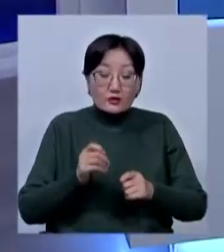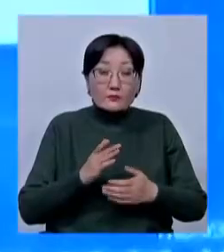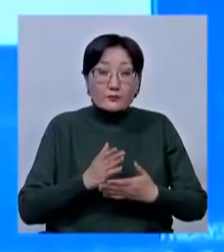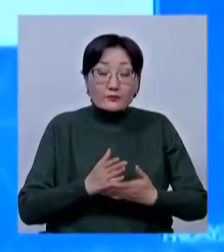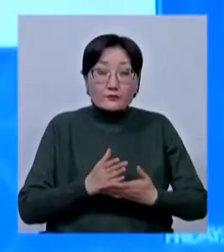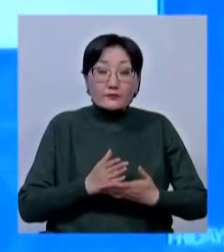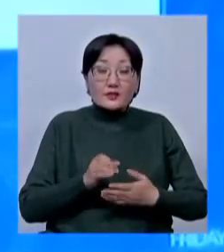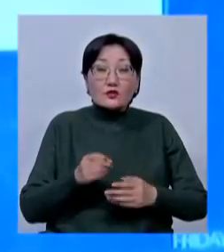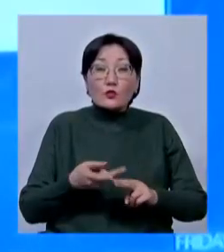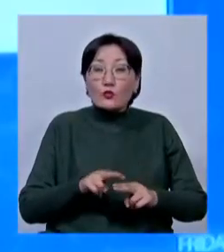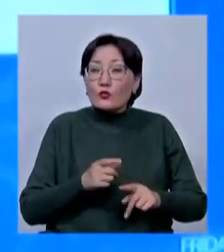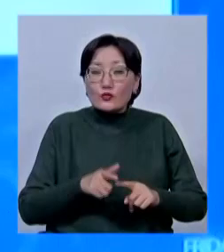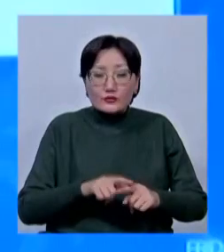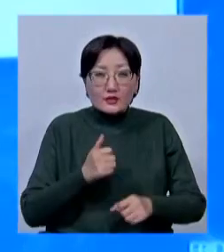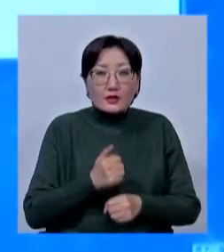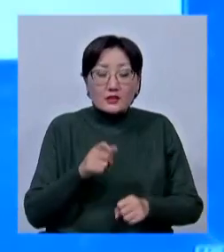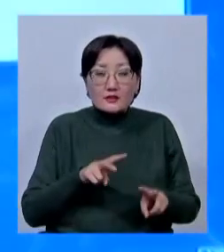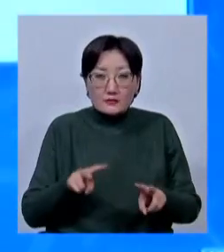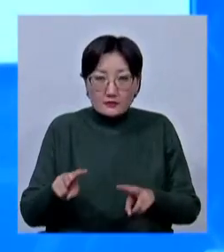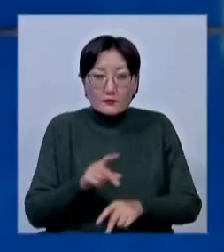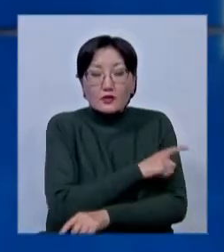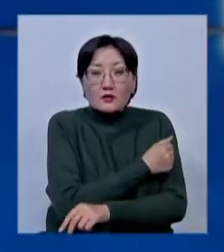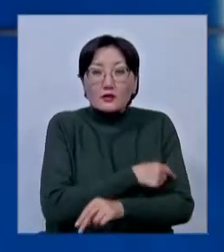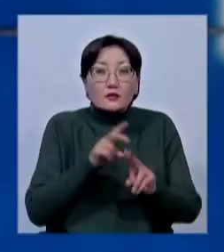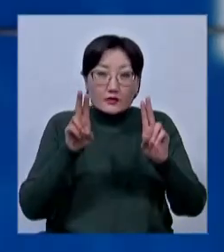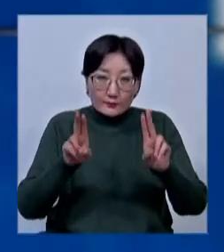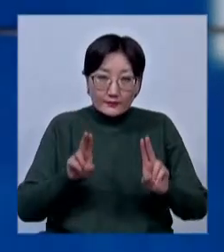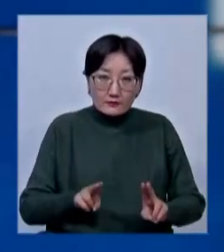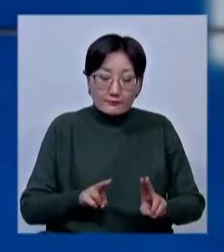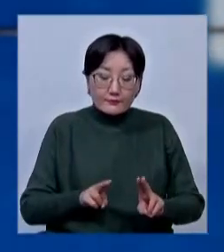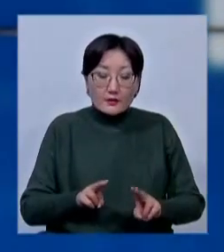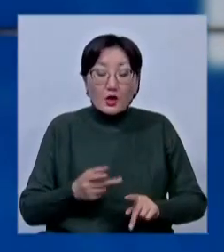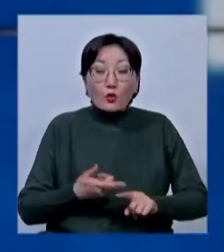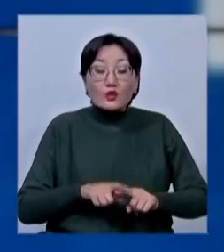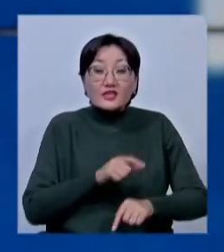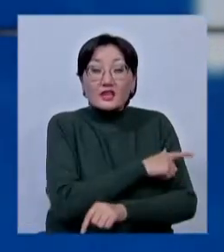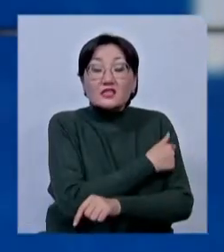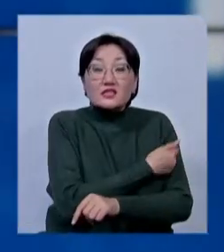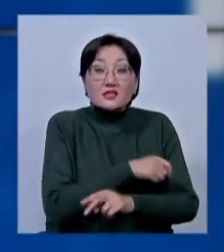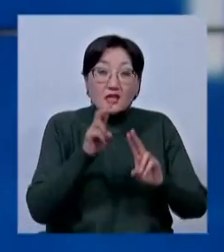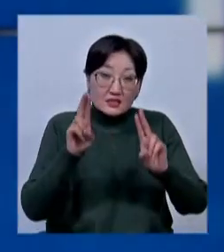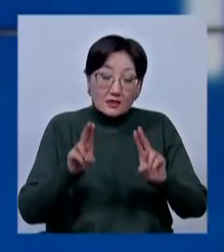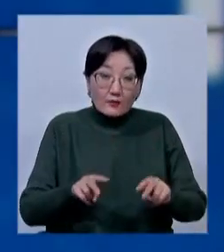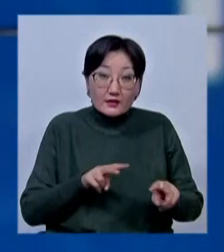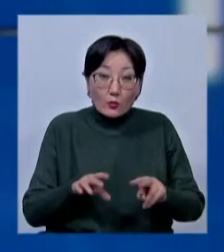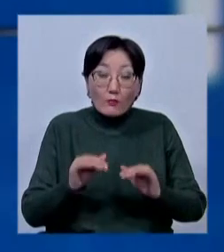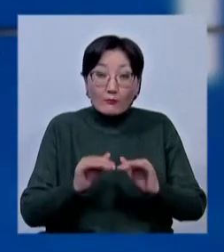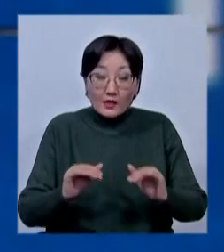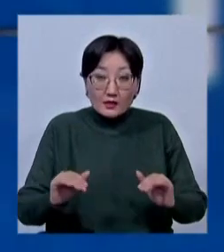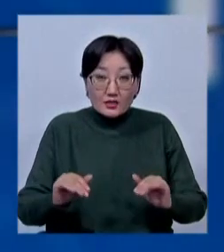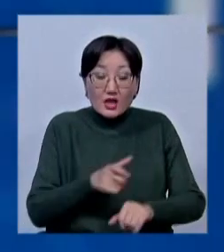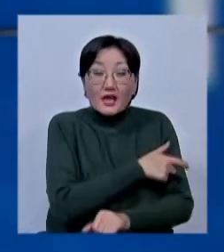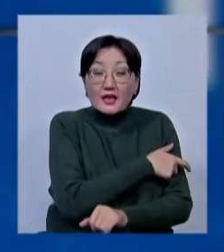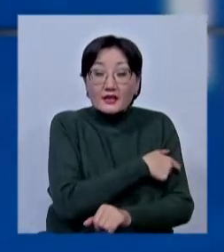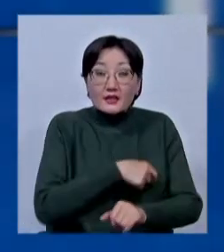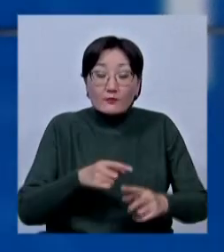тұрады, өте қатан сақталған. Енді осы санитарлы талаптарға қарамастан, балаларын кезекші